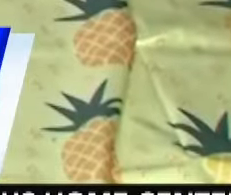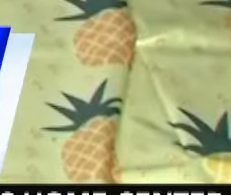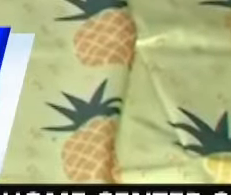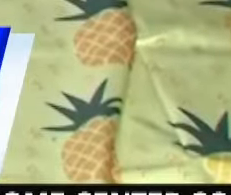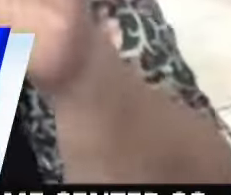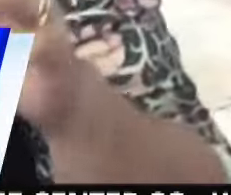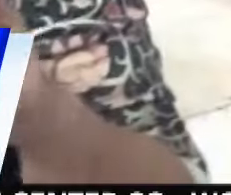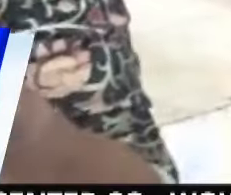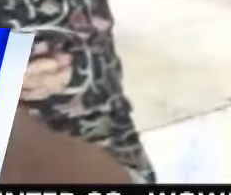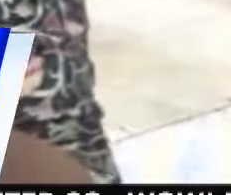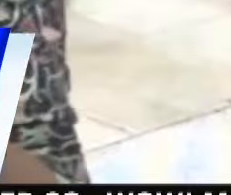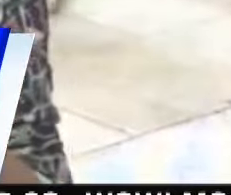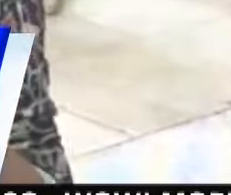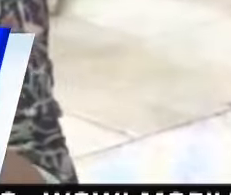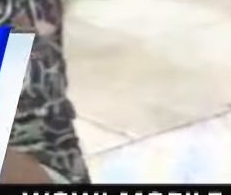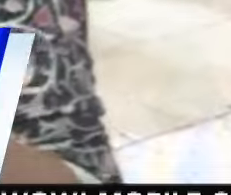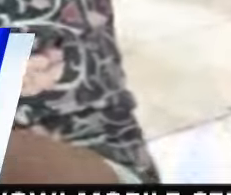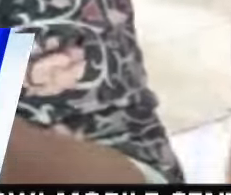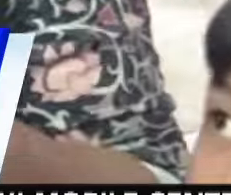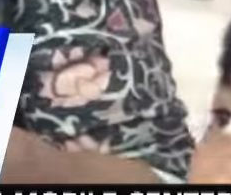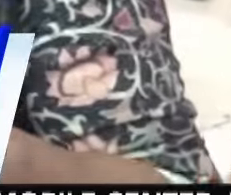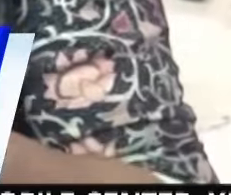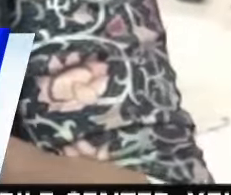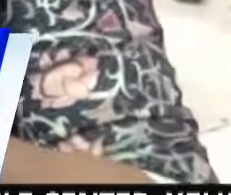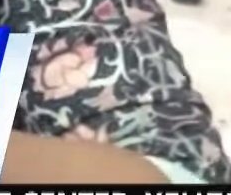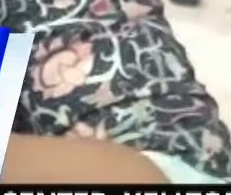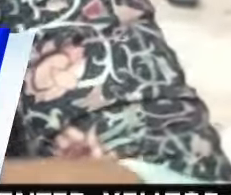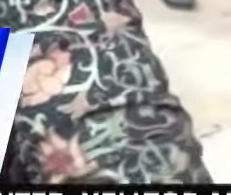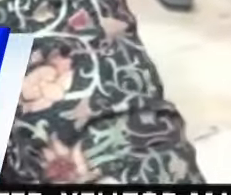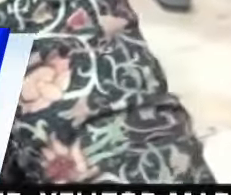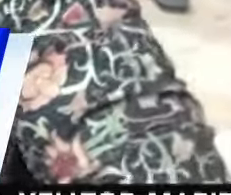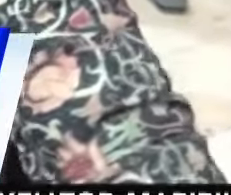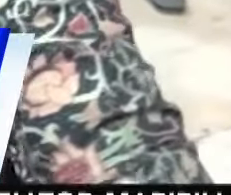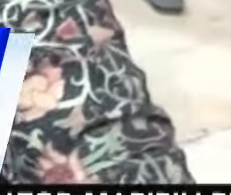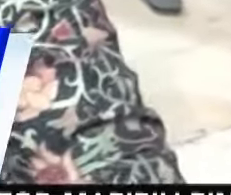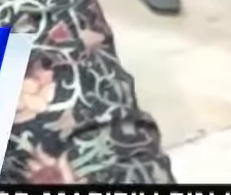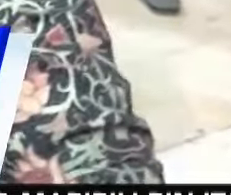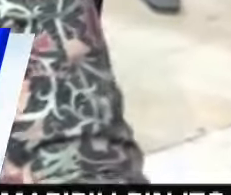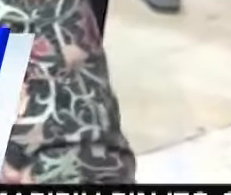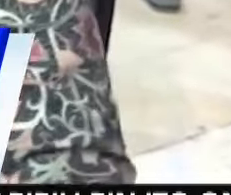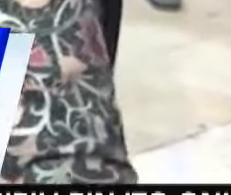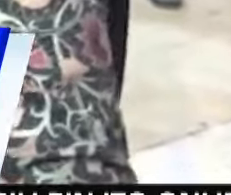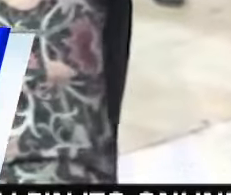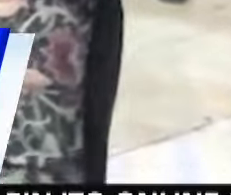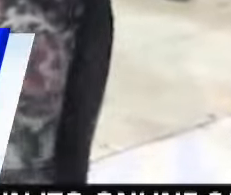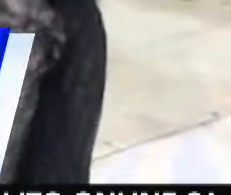District. Grabe po sir, grabe po. Parang seconds lang,